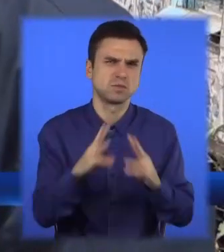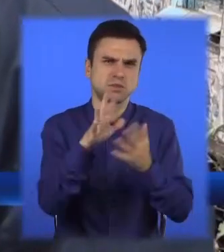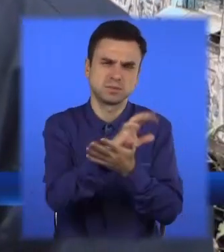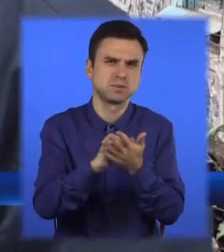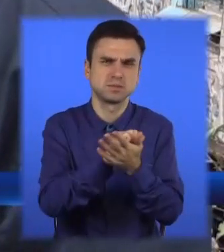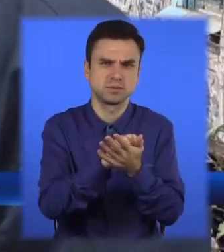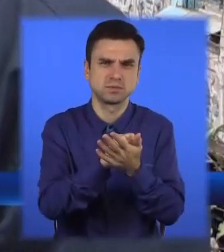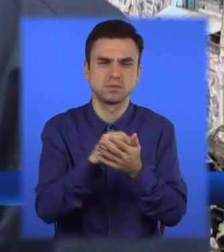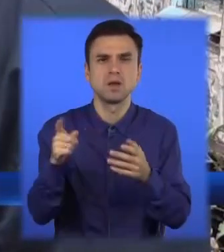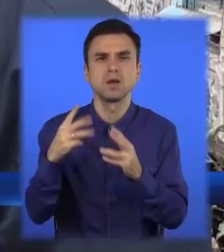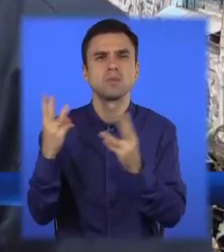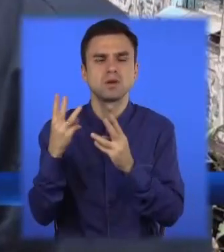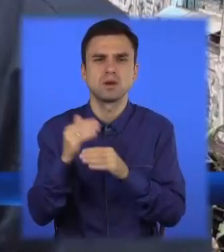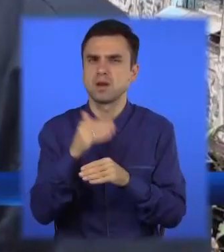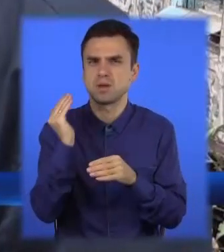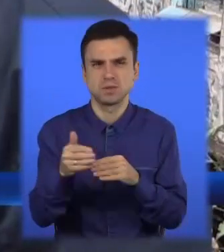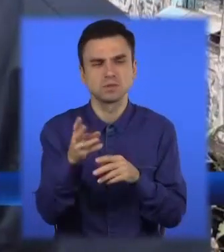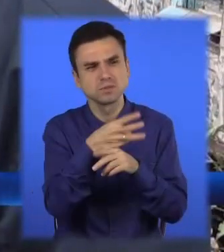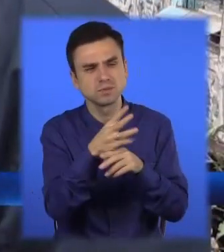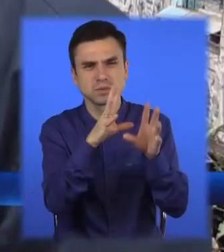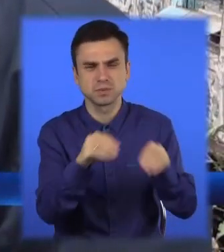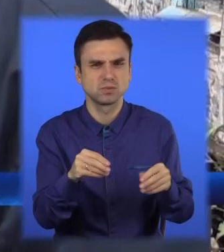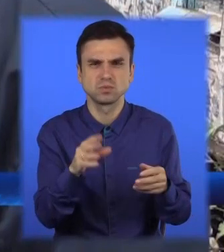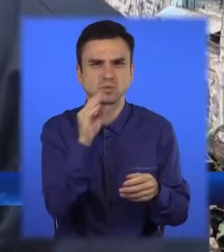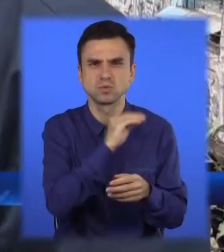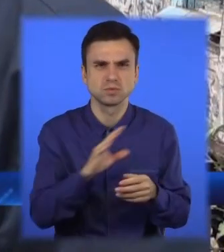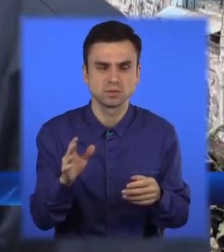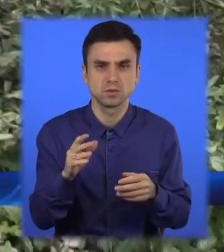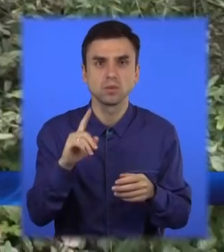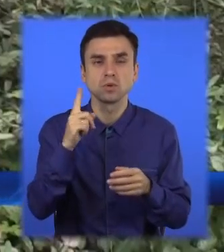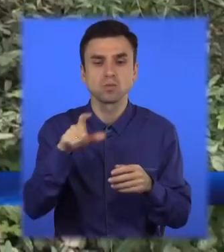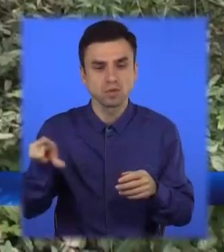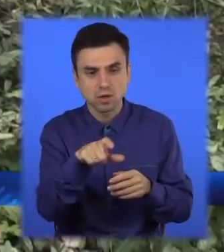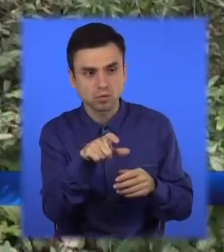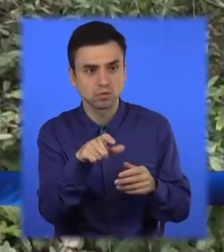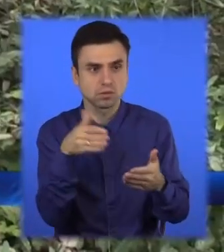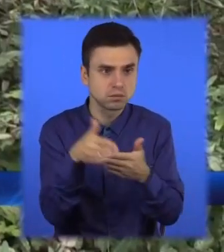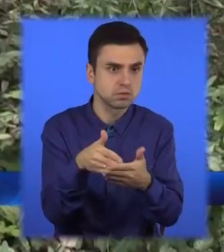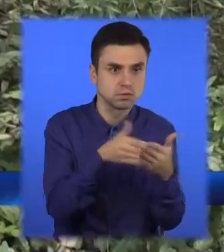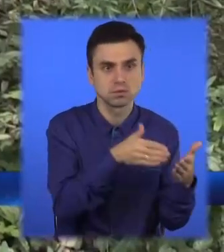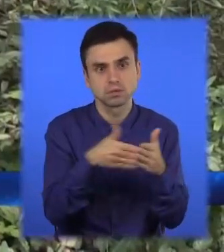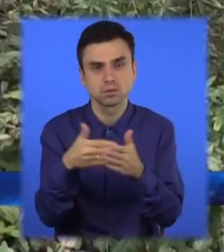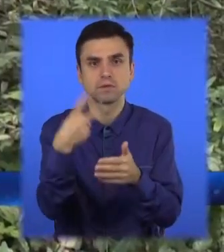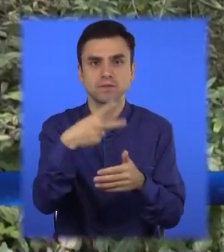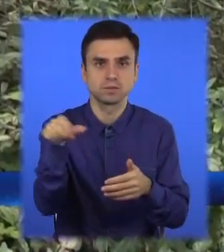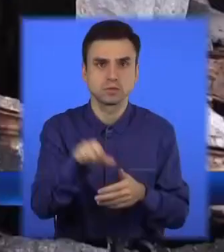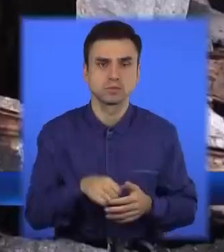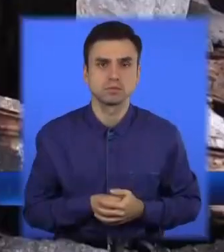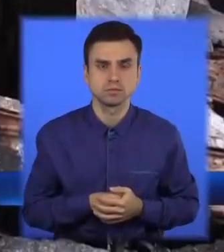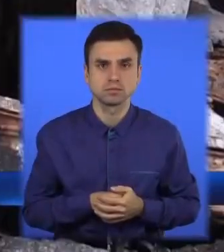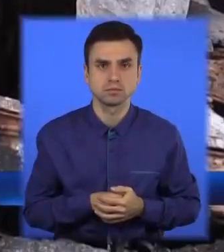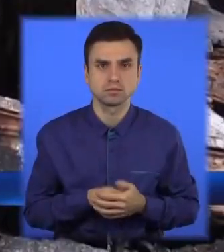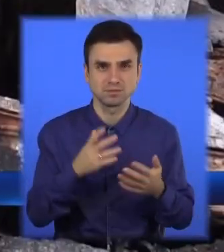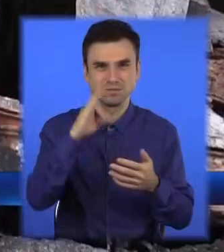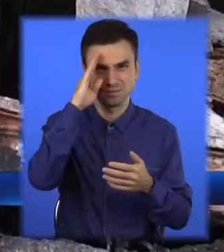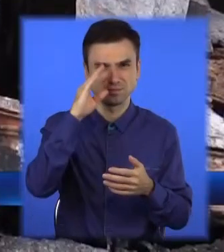що очень довго не могли доїхати, около 20 хвилин искали дорогу. Ігор говорить, збитки були б не такими великими, якби